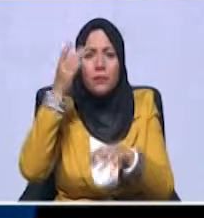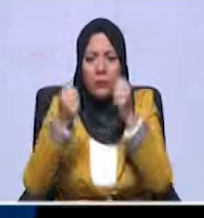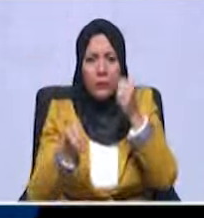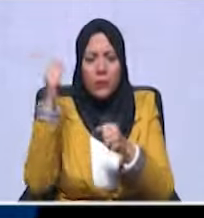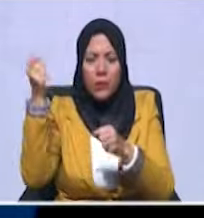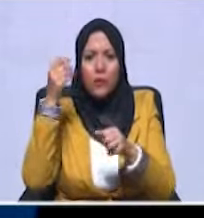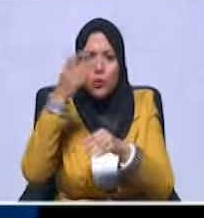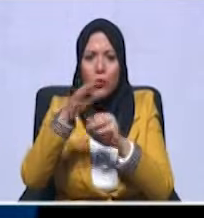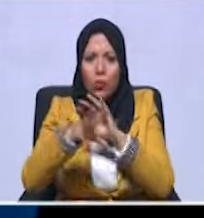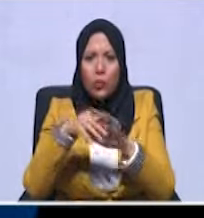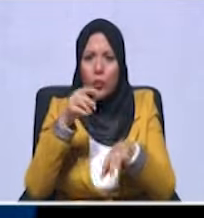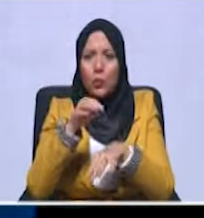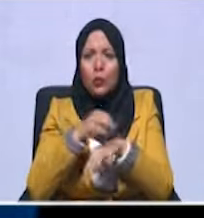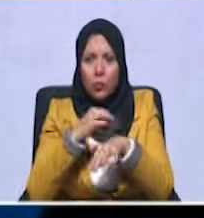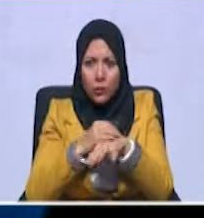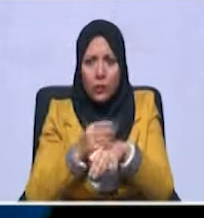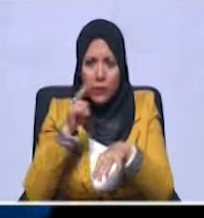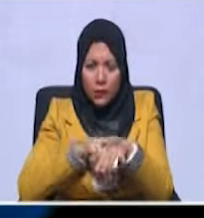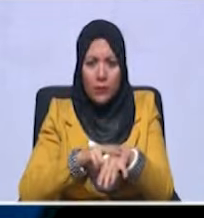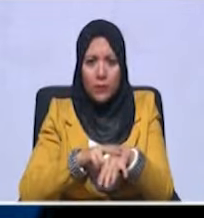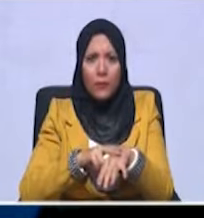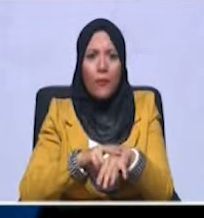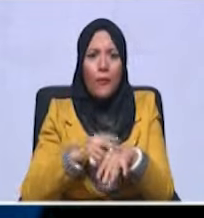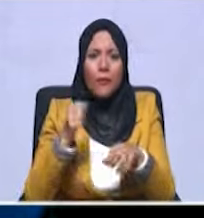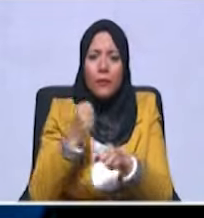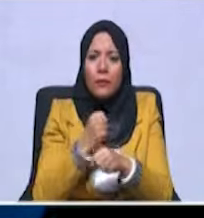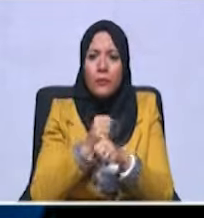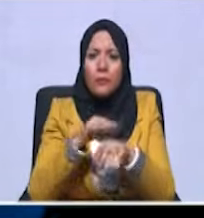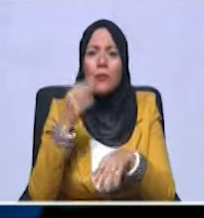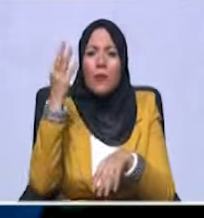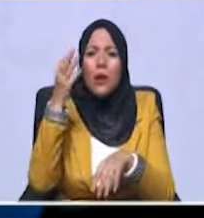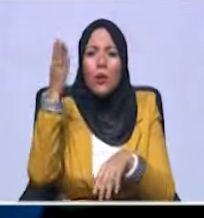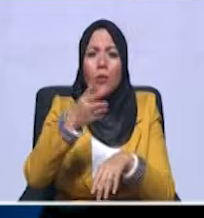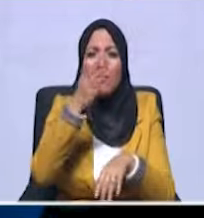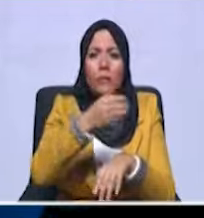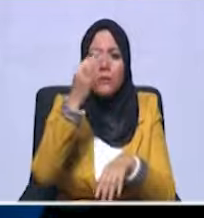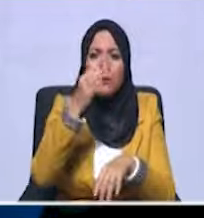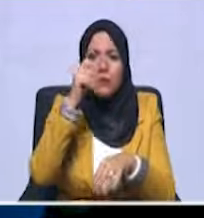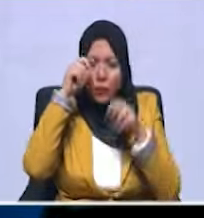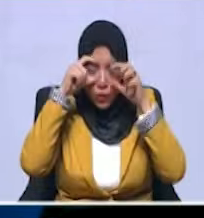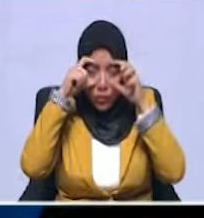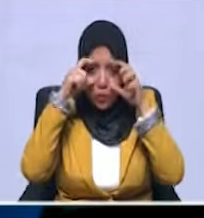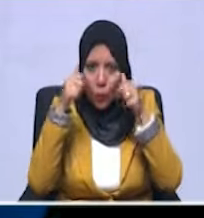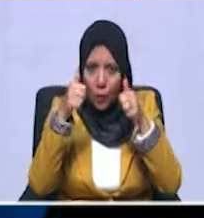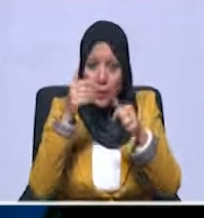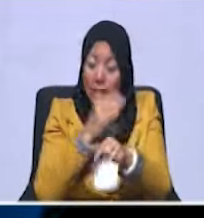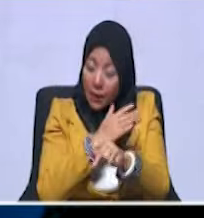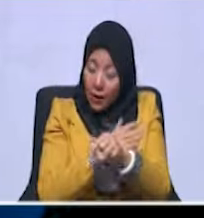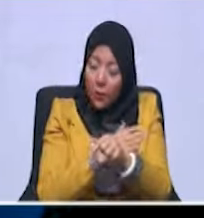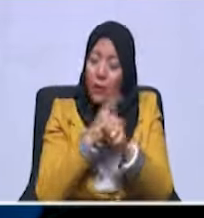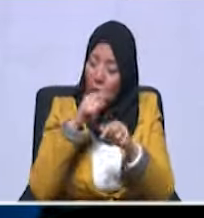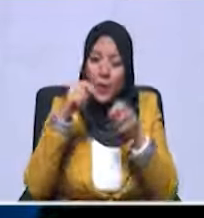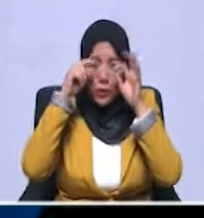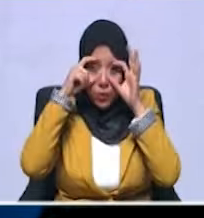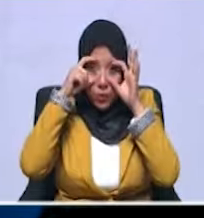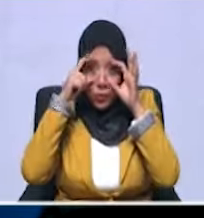الاسعاف ورحنا على مستشفى الجلاء، وقعد 3 ايام صاحي يعني، تعبان طبعا بس